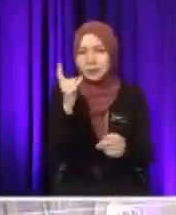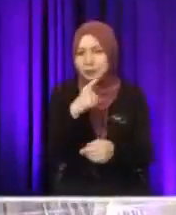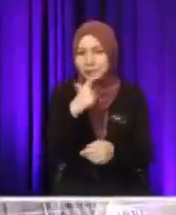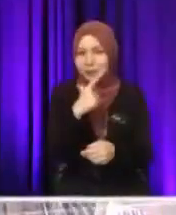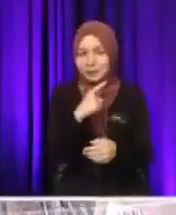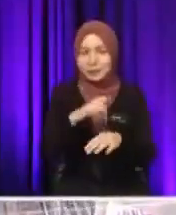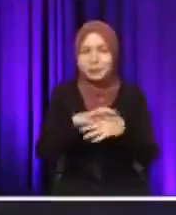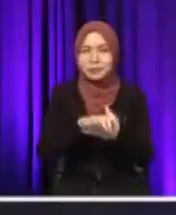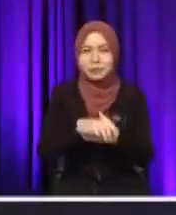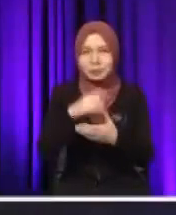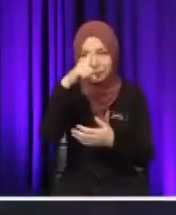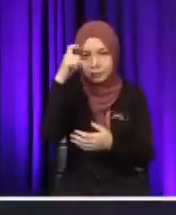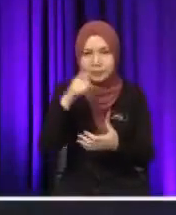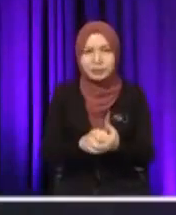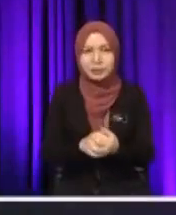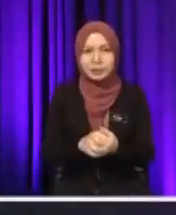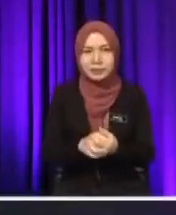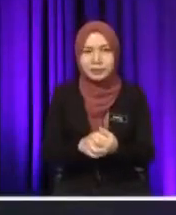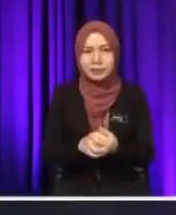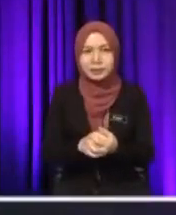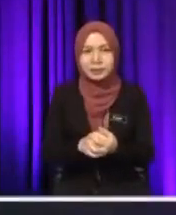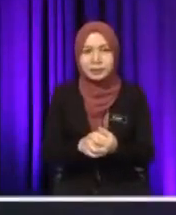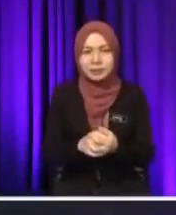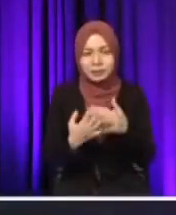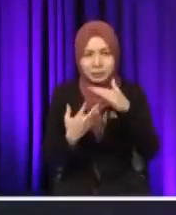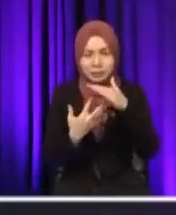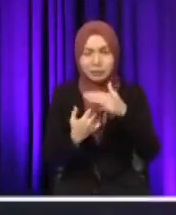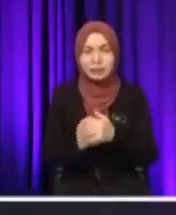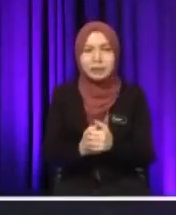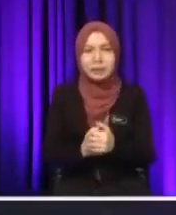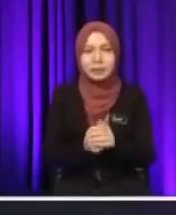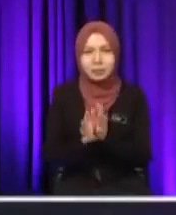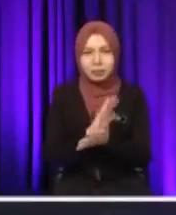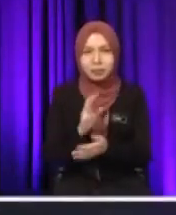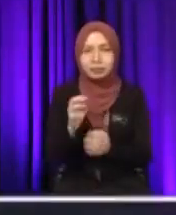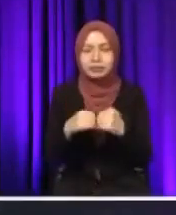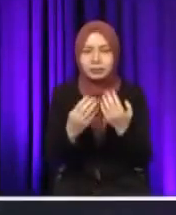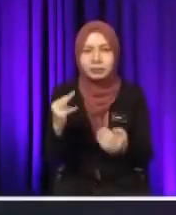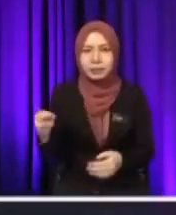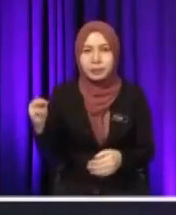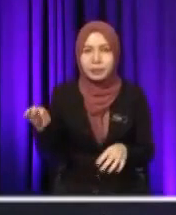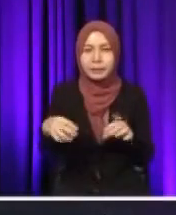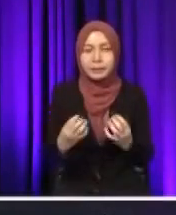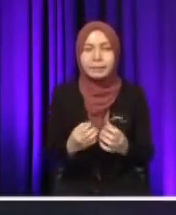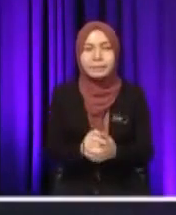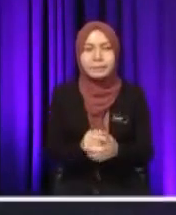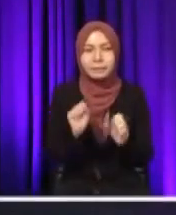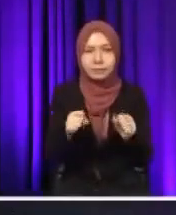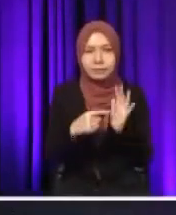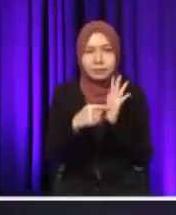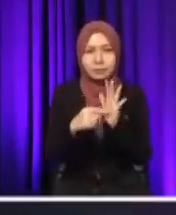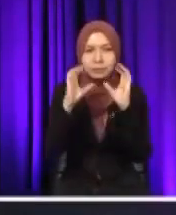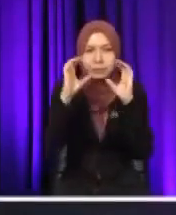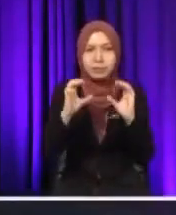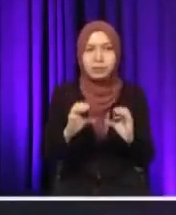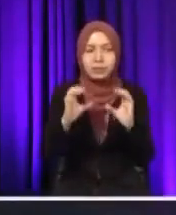tengok bagaimana murid-murid ini buat sabun tak hangus. Okey. Okay. Okay. So kita tengok macam mana dia orang cairkan. Mungkin boleh tunjukkan cara-caranya.